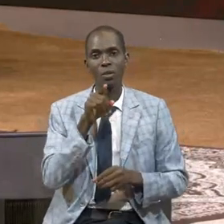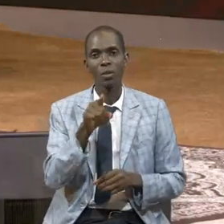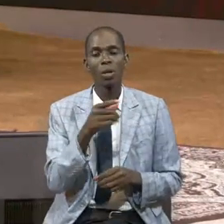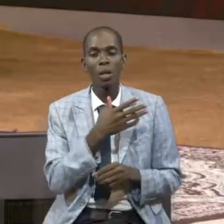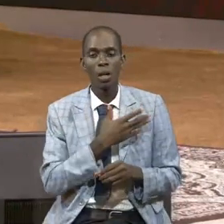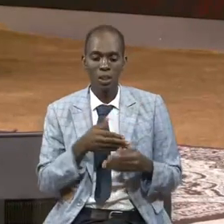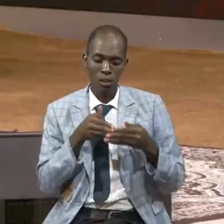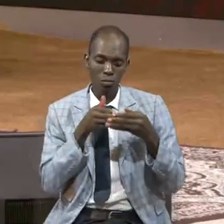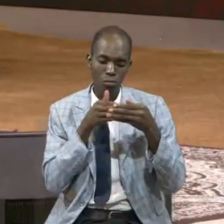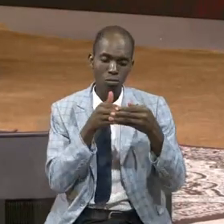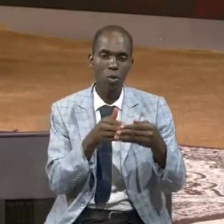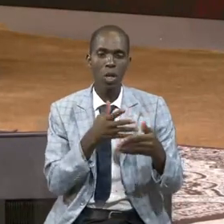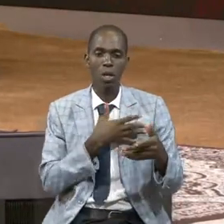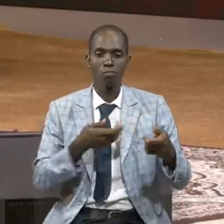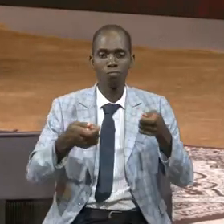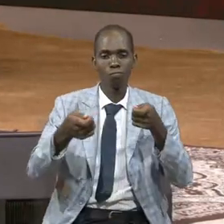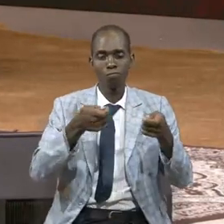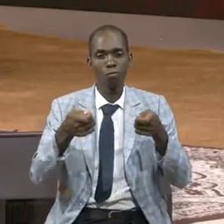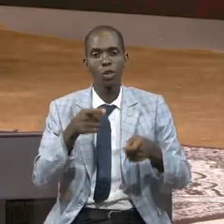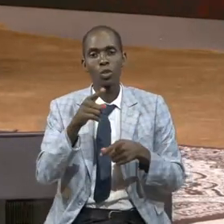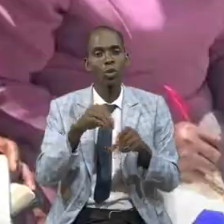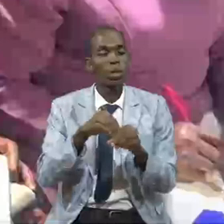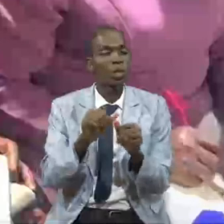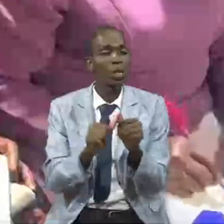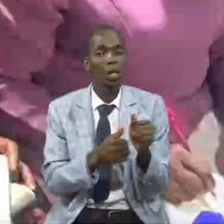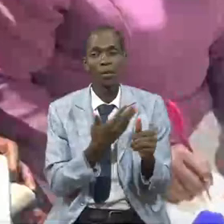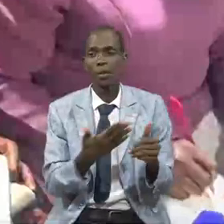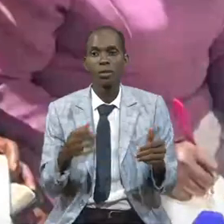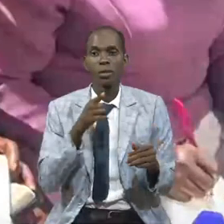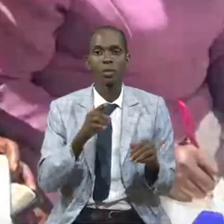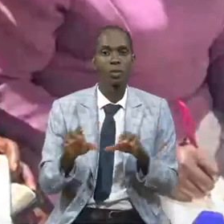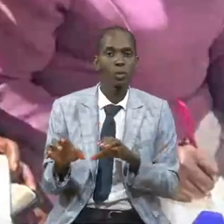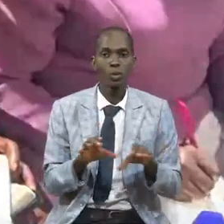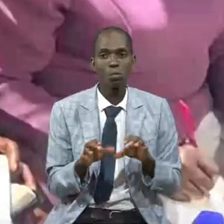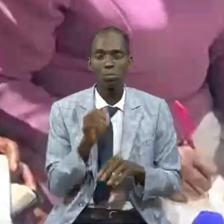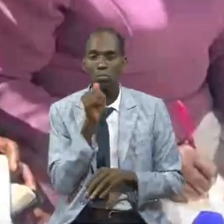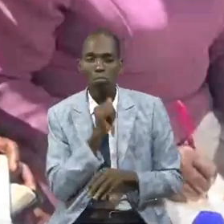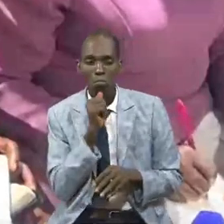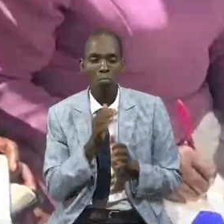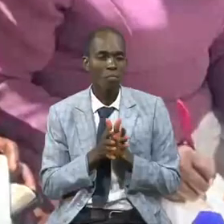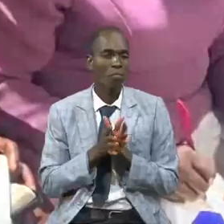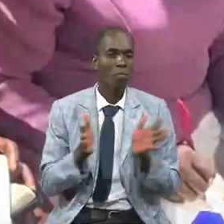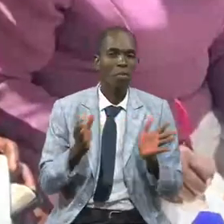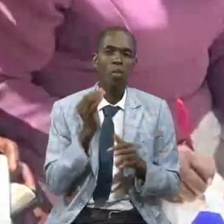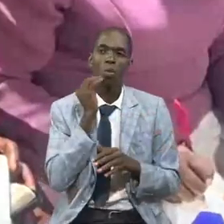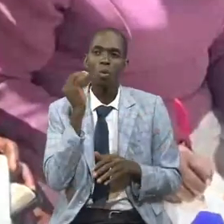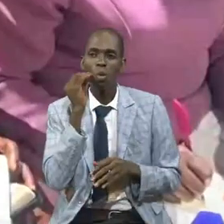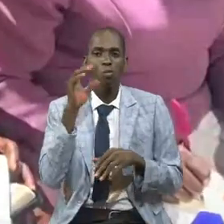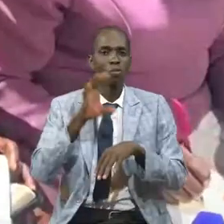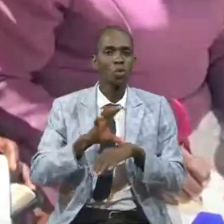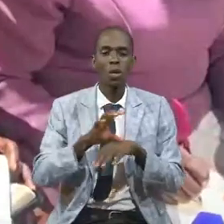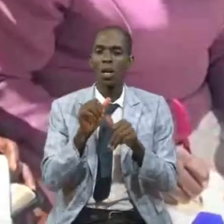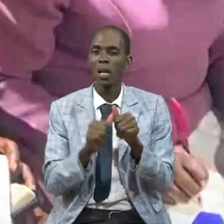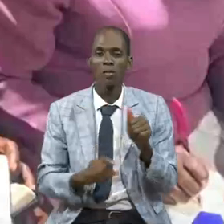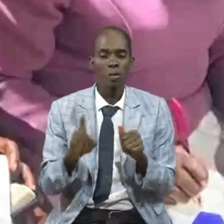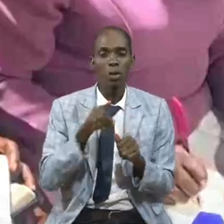en toi et te conduit et te contrôle en tout ce que tu fais, que ce soit en privé, en public,